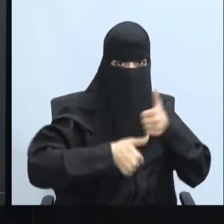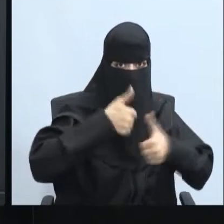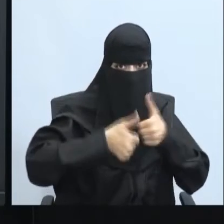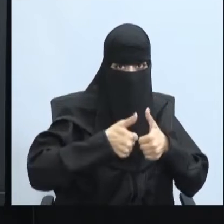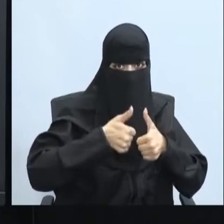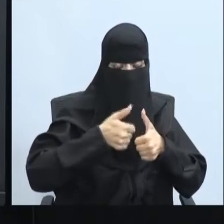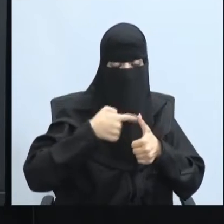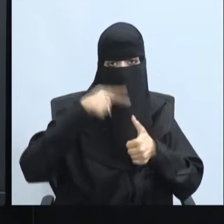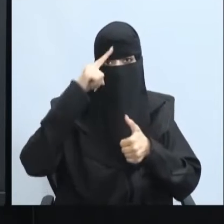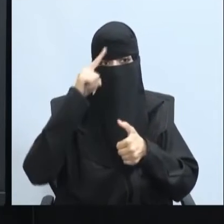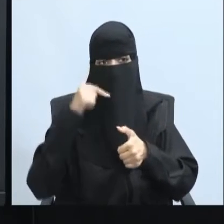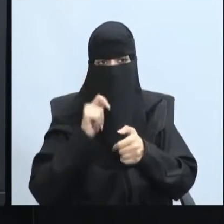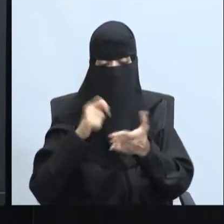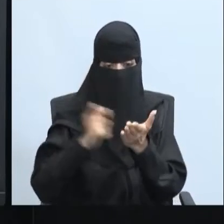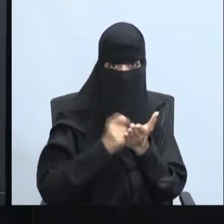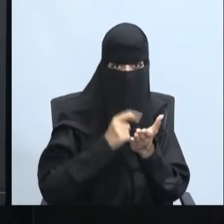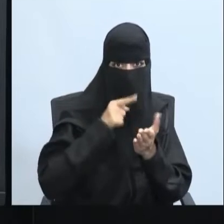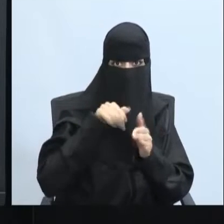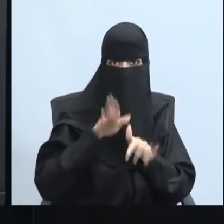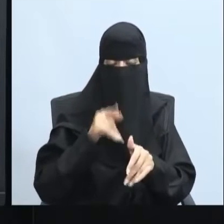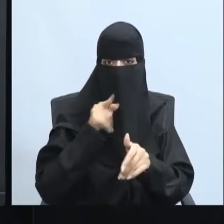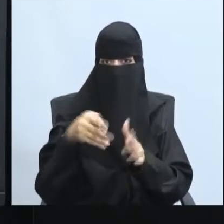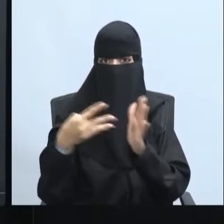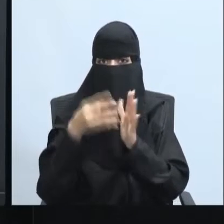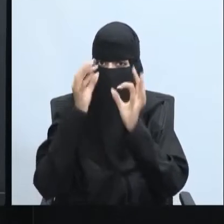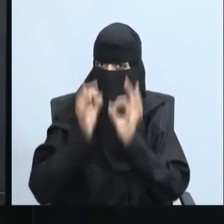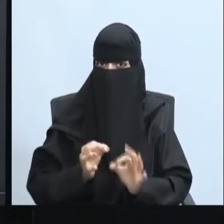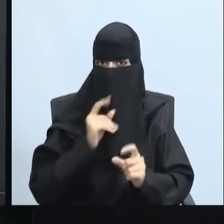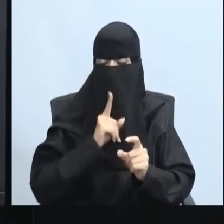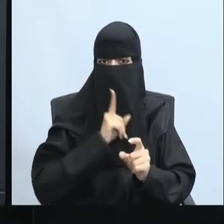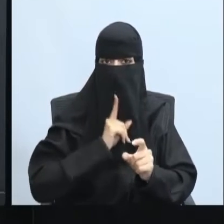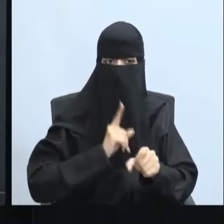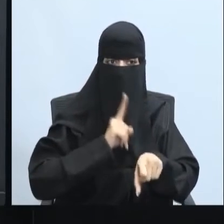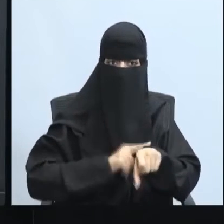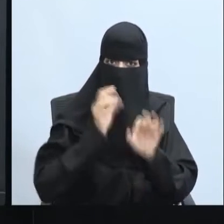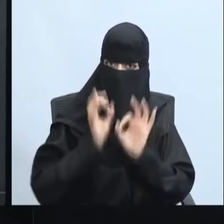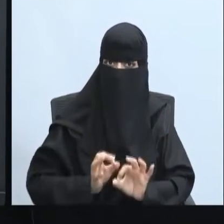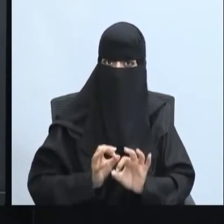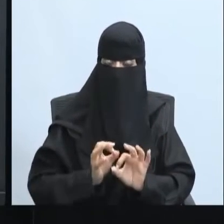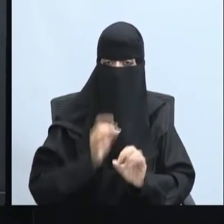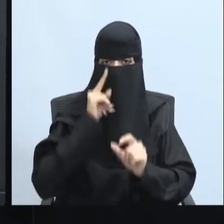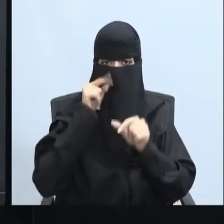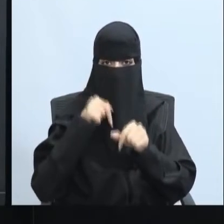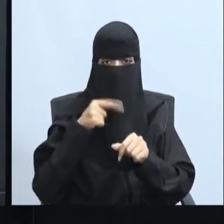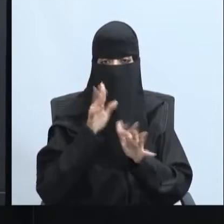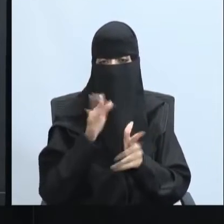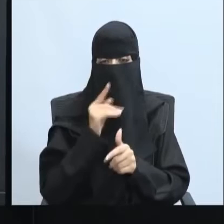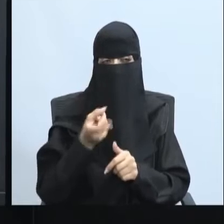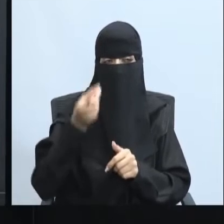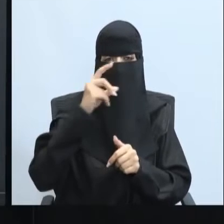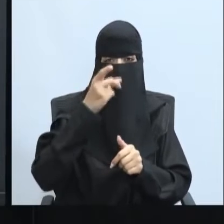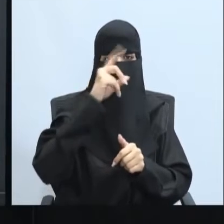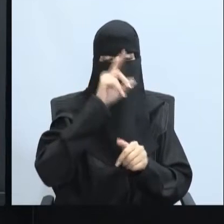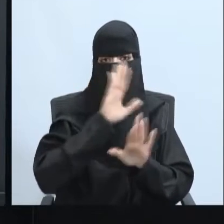تسجيلك لجامعه اذا التزامك بالموعد يقلل من المماطله والتاجيل